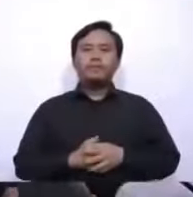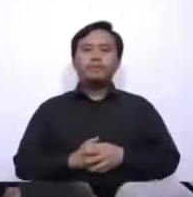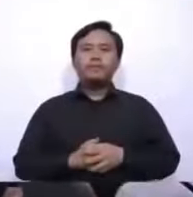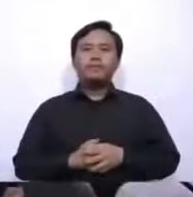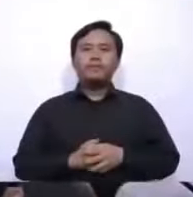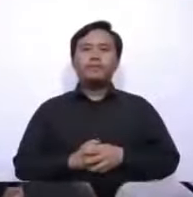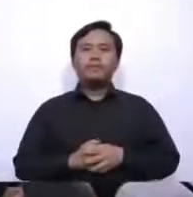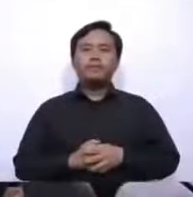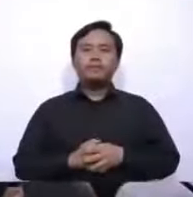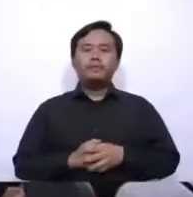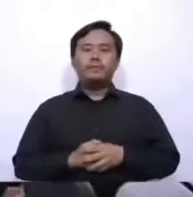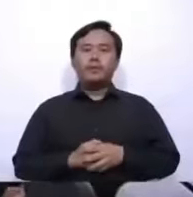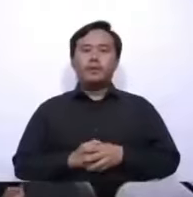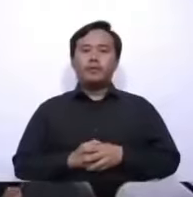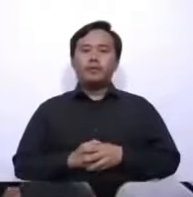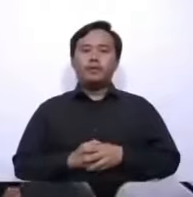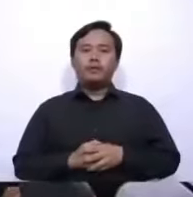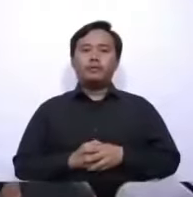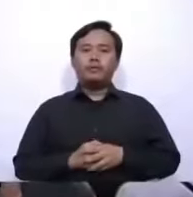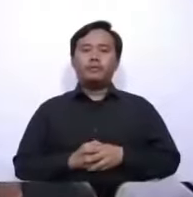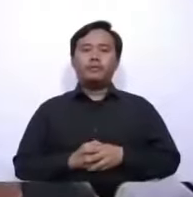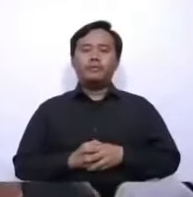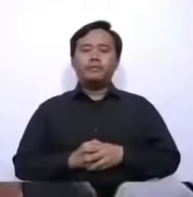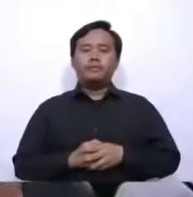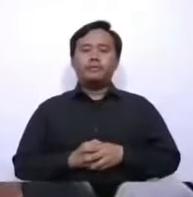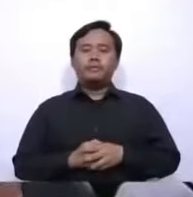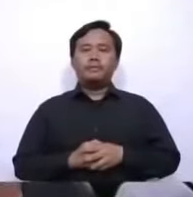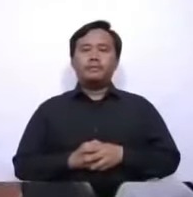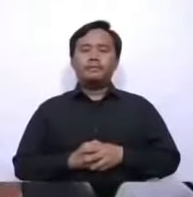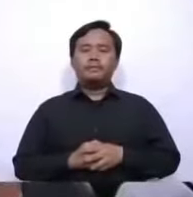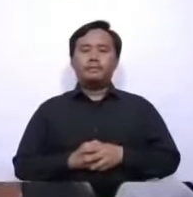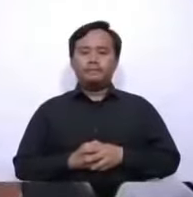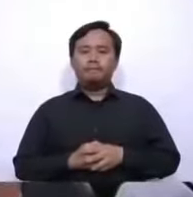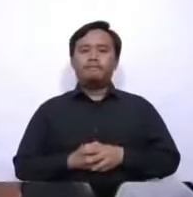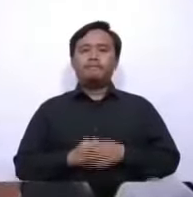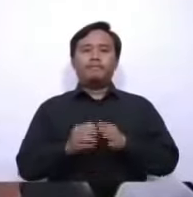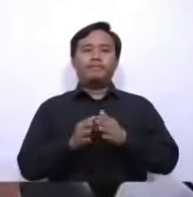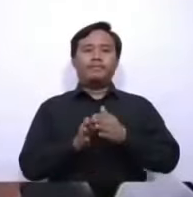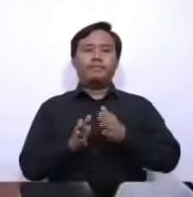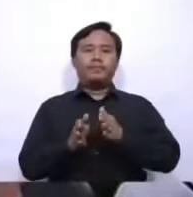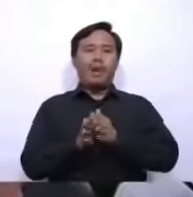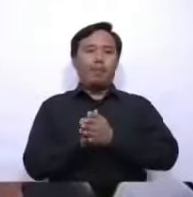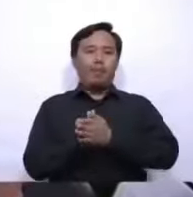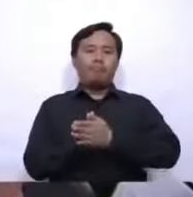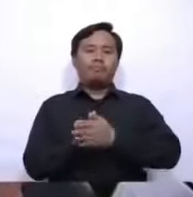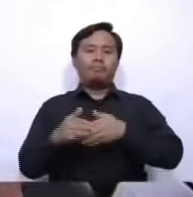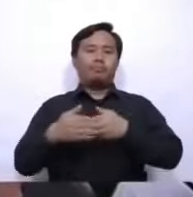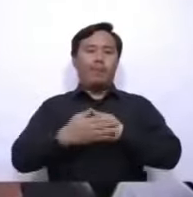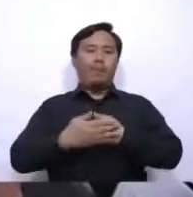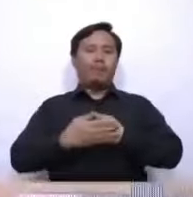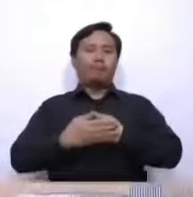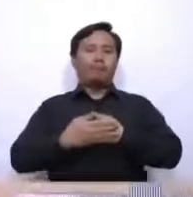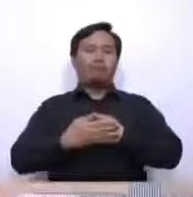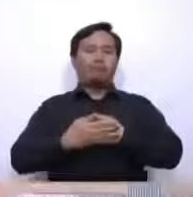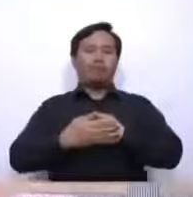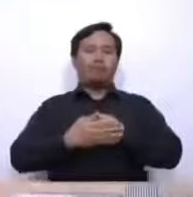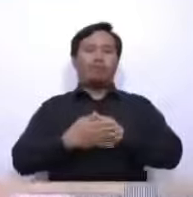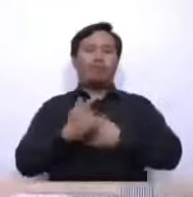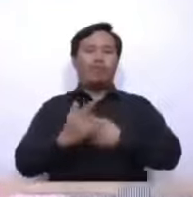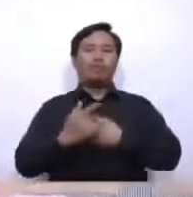B. Silakan, Ibrahim. Ini dia. Amplop masih tersegel, pemirsa juga bisa melihat langsung dari